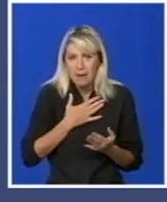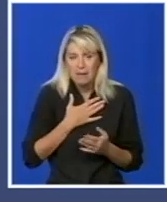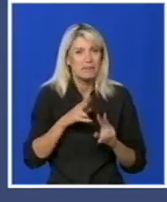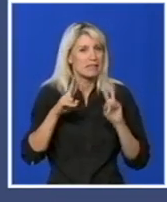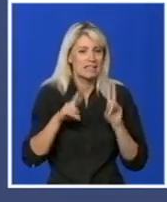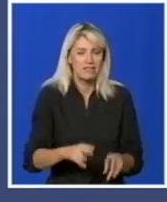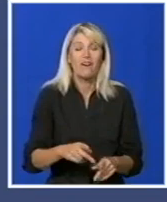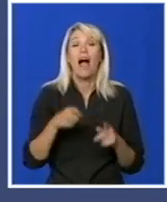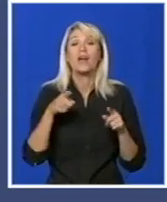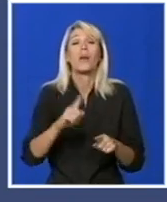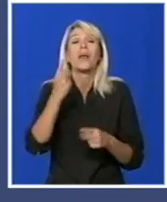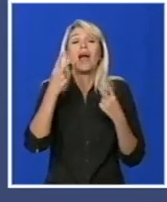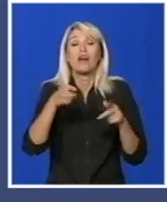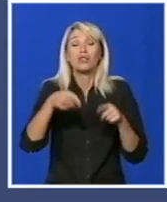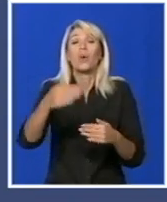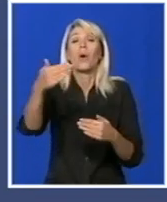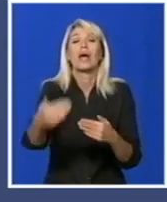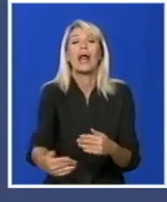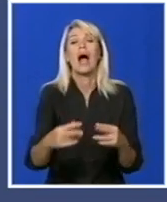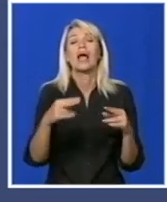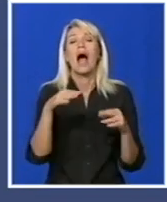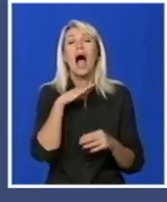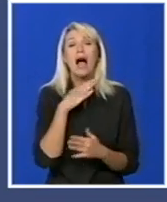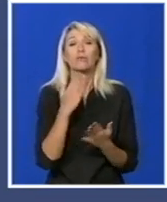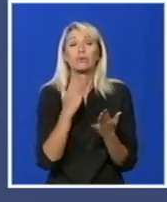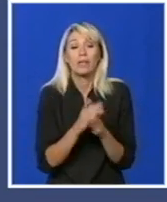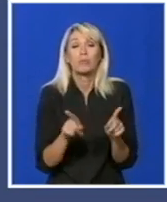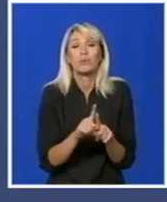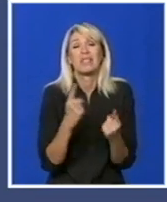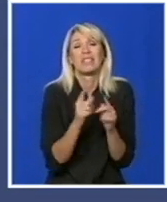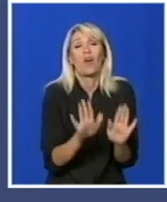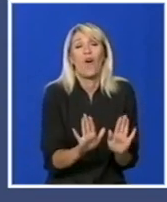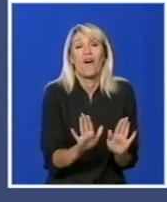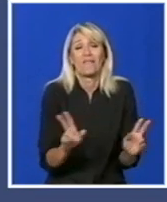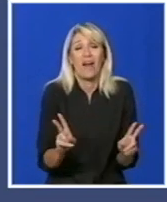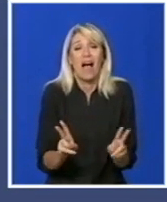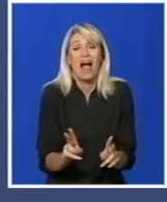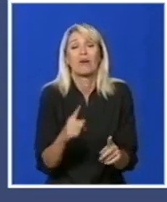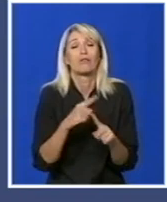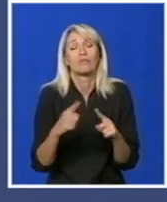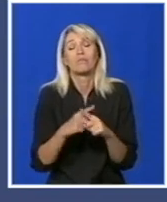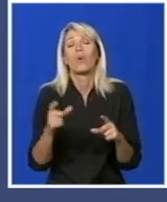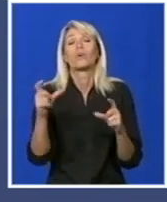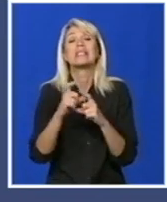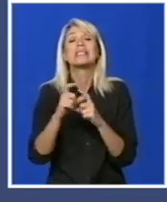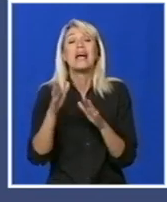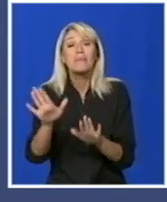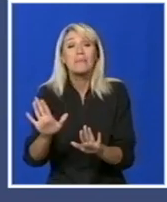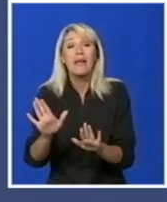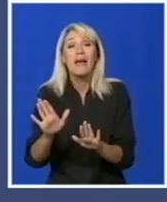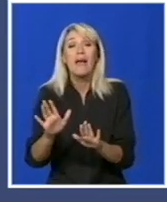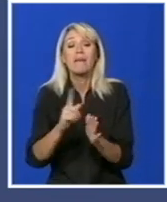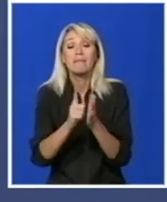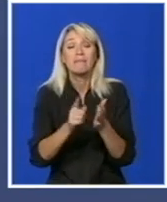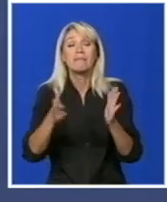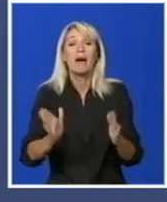potpunosti izdržimo ovaj trend koji imamo u ovom trenutku, da bi u septembarskom periodu